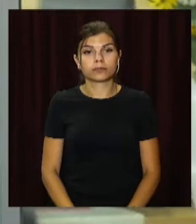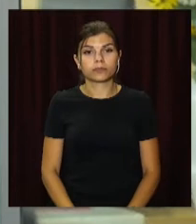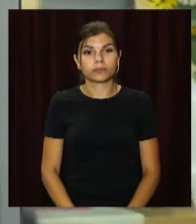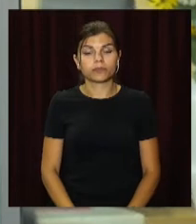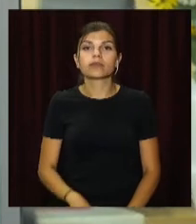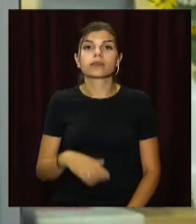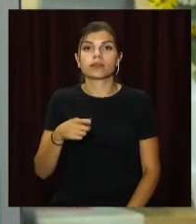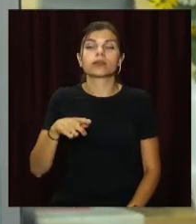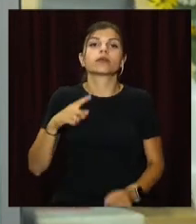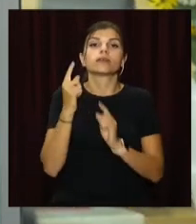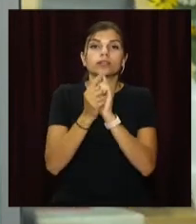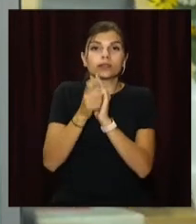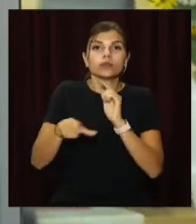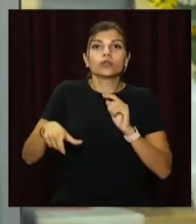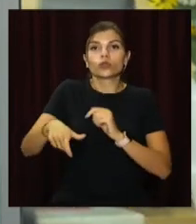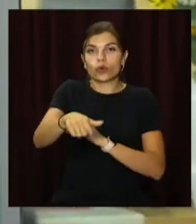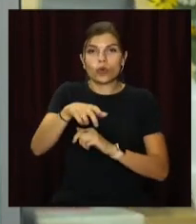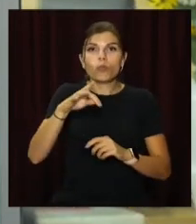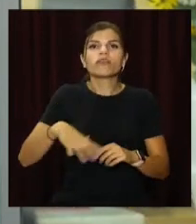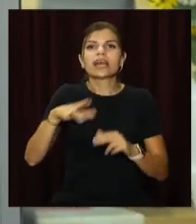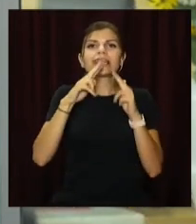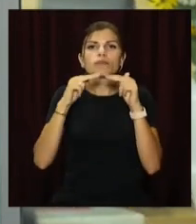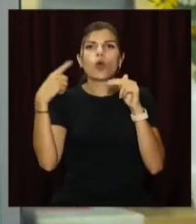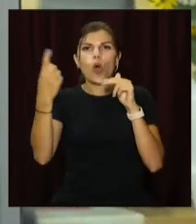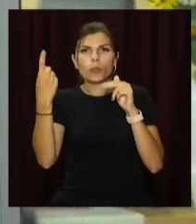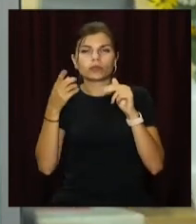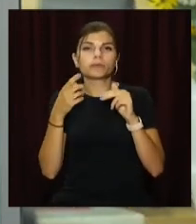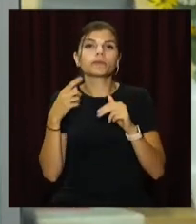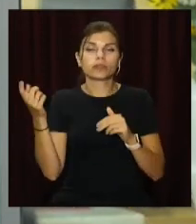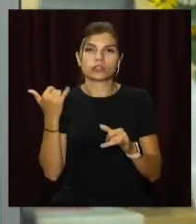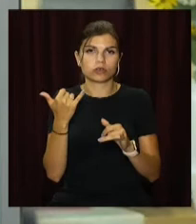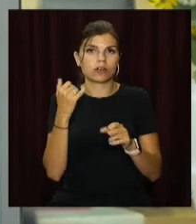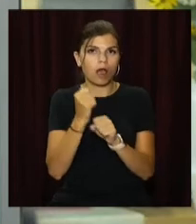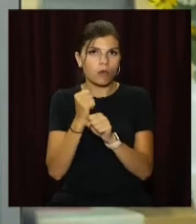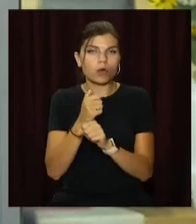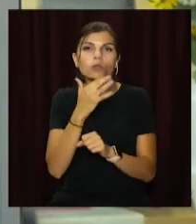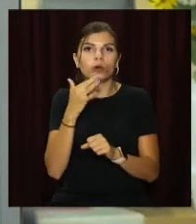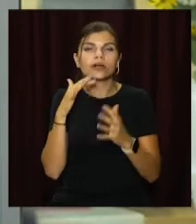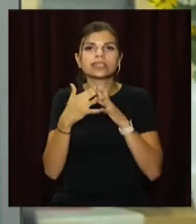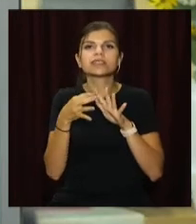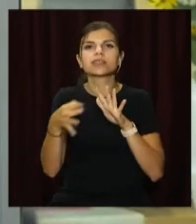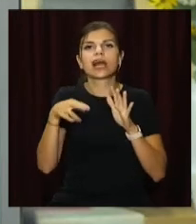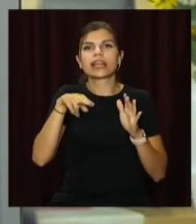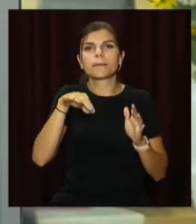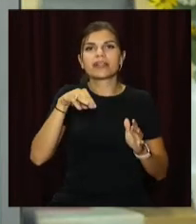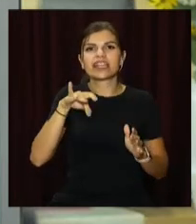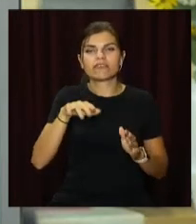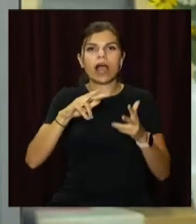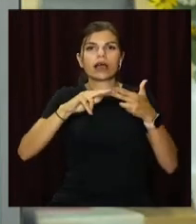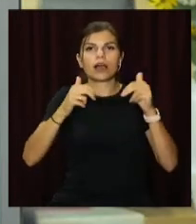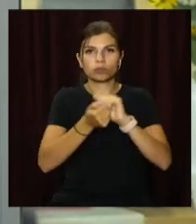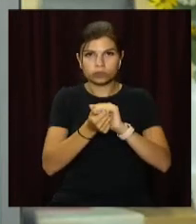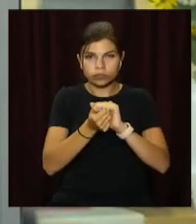Дорожники реконструюють та оновлюють автошляхи по всій Дніпропетровській області. Кипить робота і на дорозі поблизу села Дмитрівки Кам'янського району